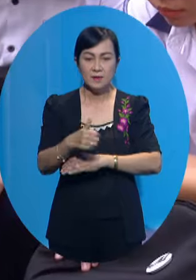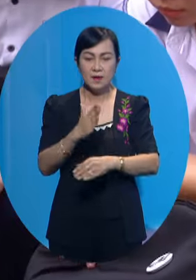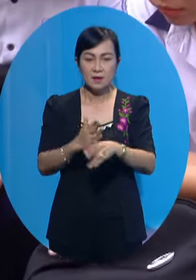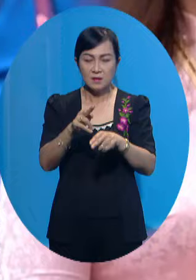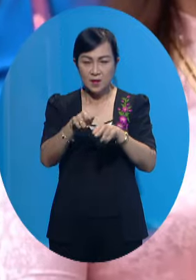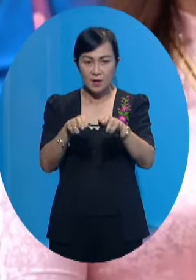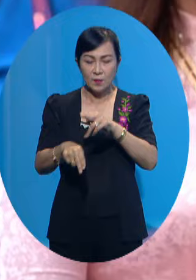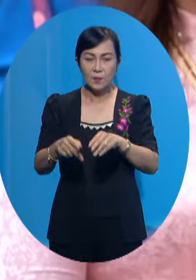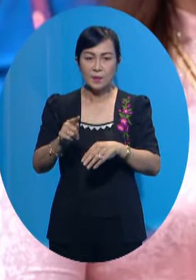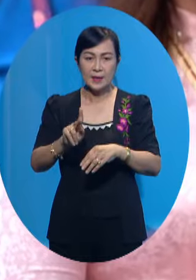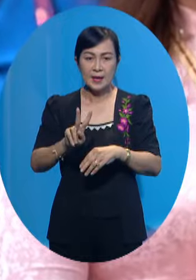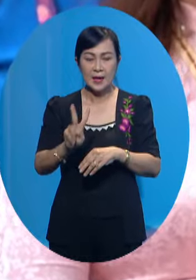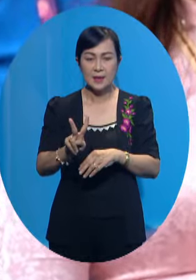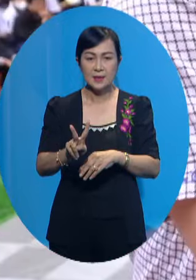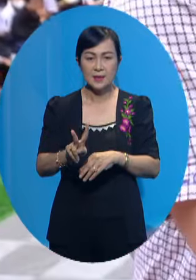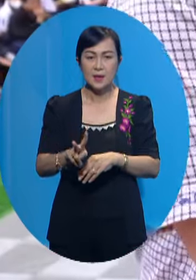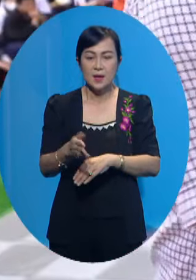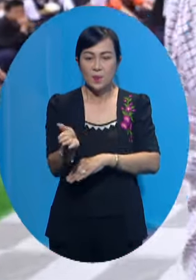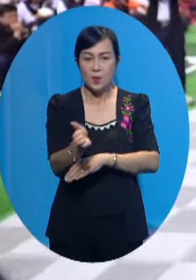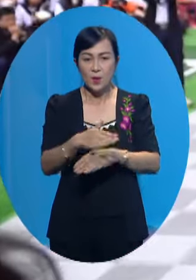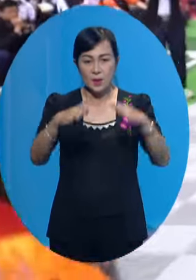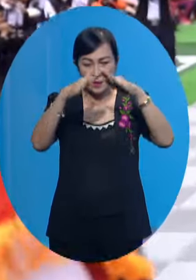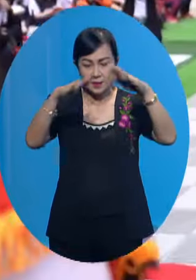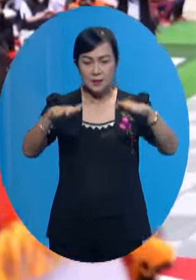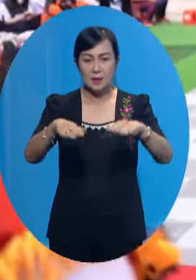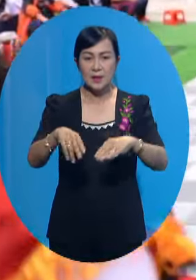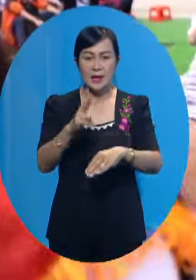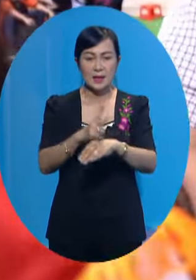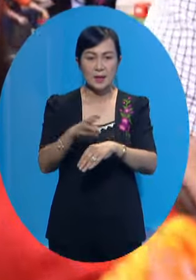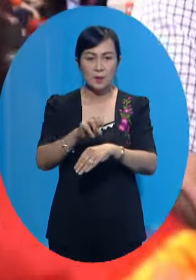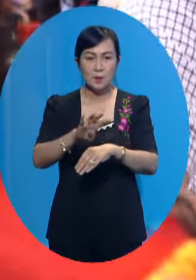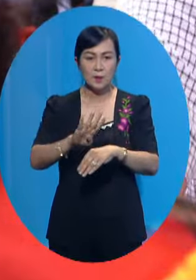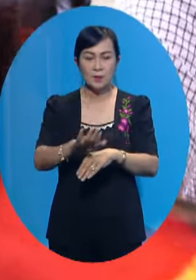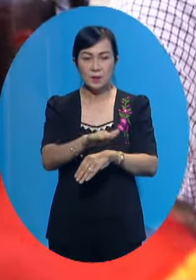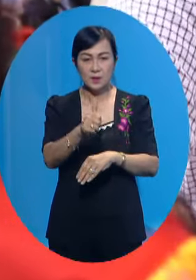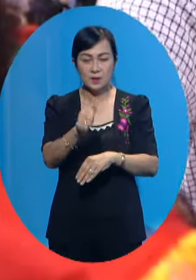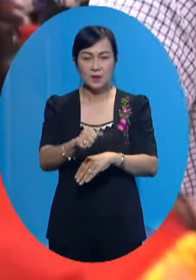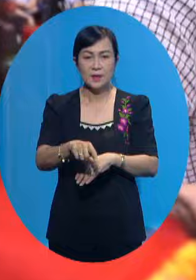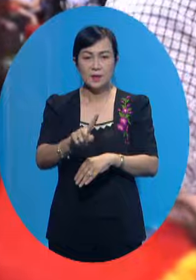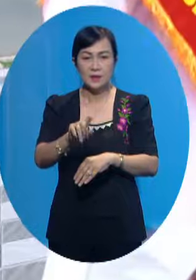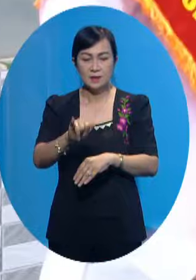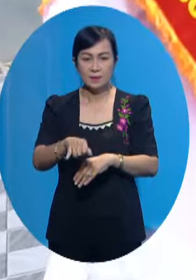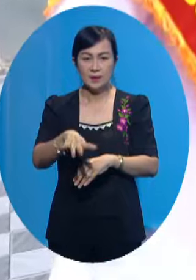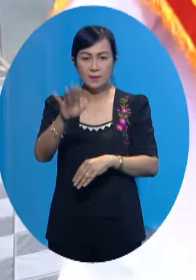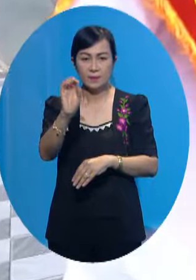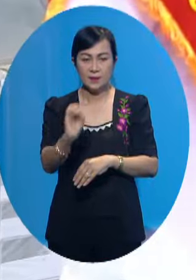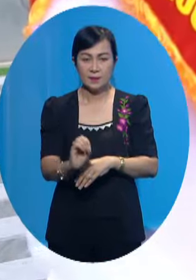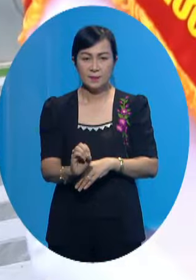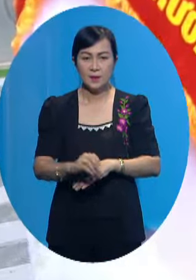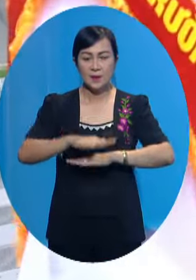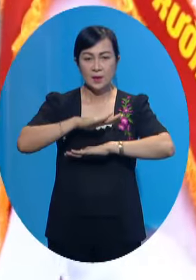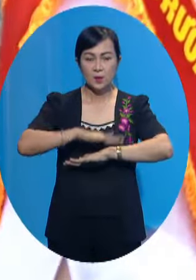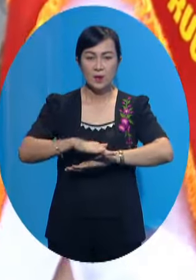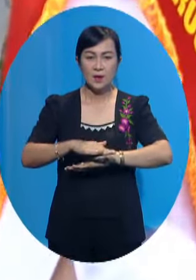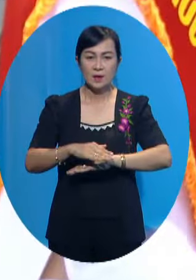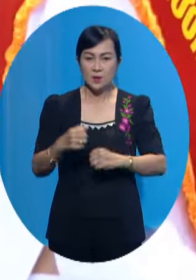khắc phục ở học kỳ 2. Học kỳ vừa qua, nhà trường có 2.045 học sinh giỏi, chiếm tỷ lệ 96,5%. Kết quả